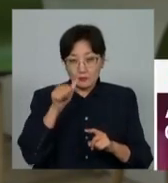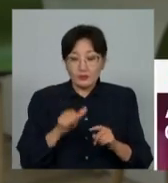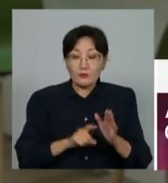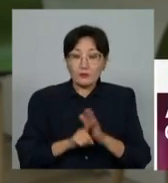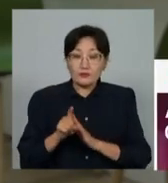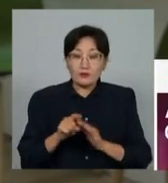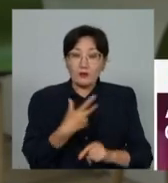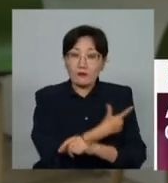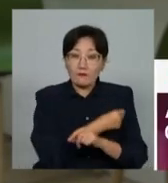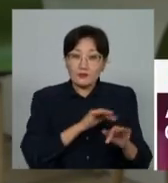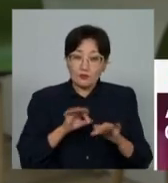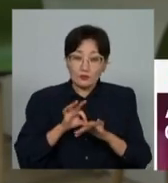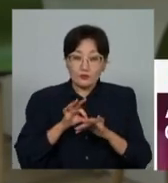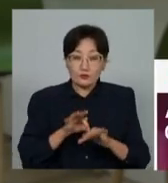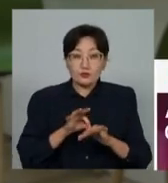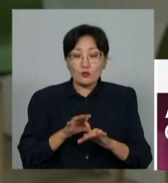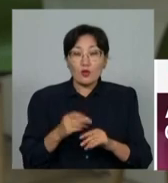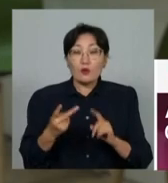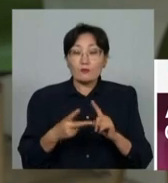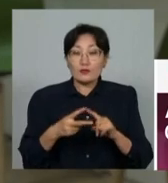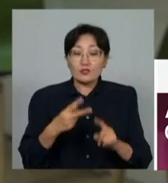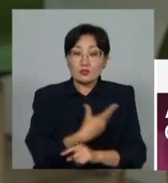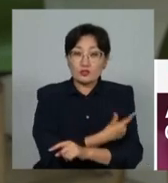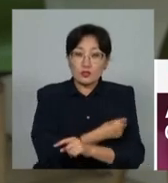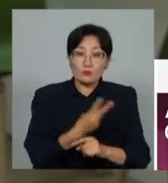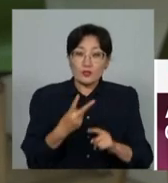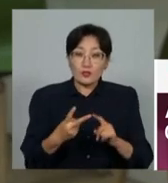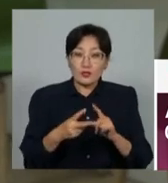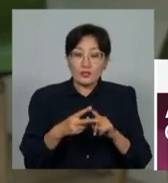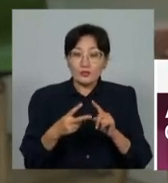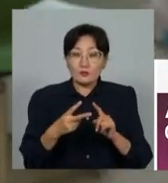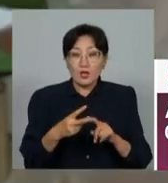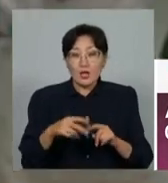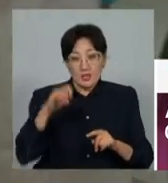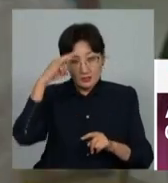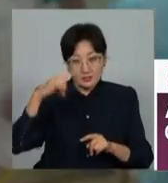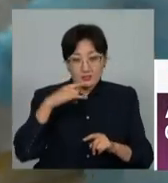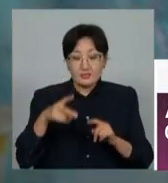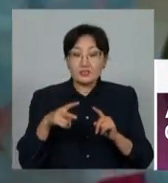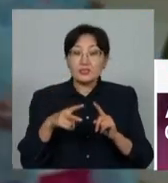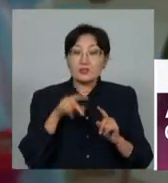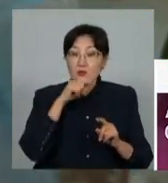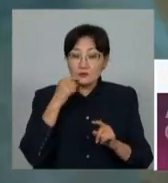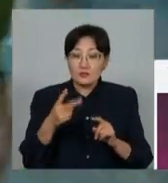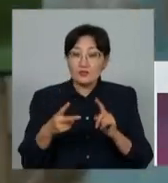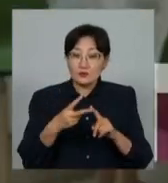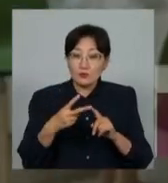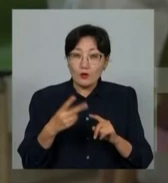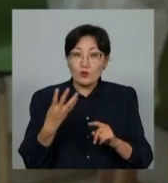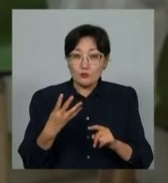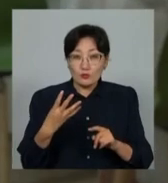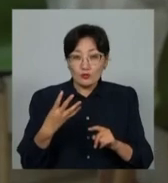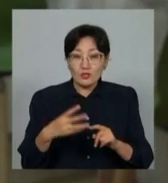жүргізілді. Осы уақытқа шейін бізде бірінші компоненттен 2 түрі бар, ол Казвак пен Спутник. 2-ші компоненттен 4 түрі